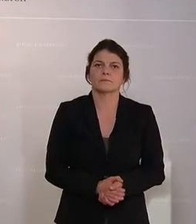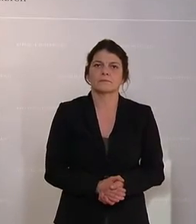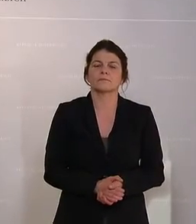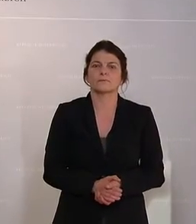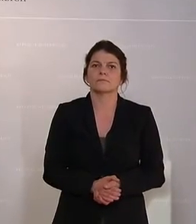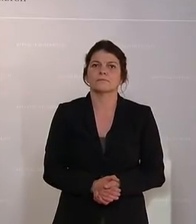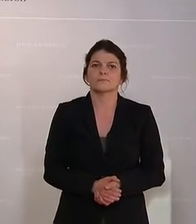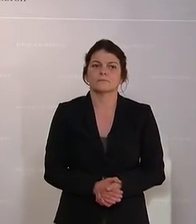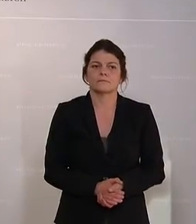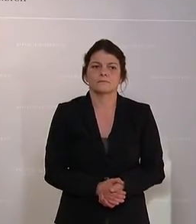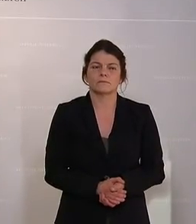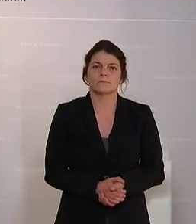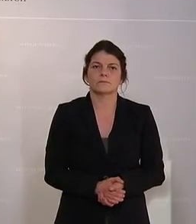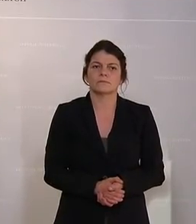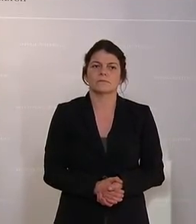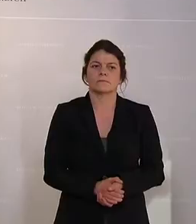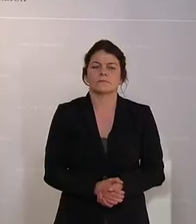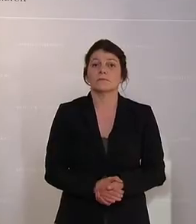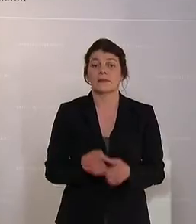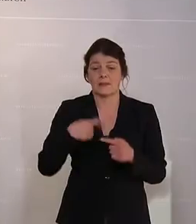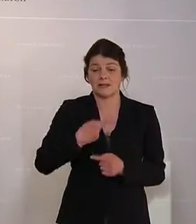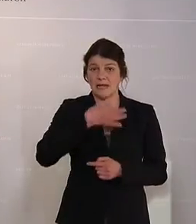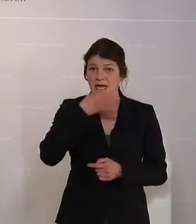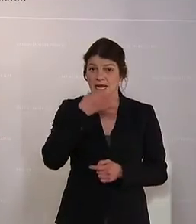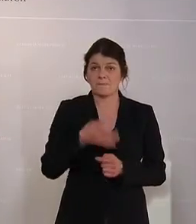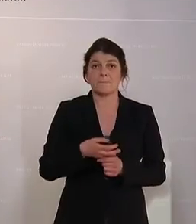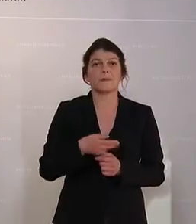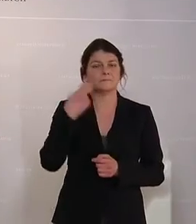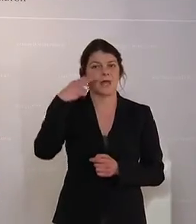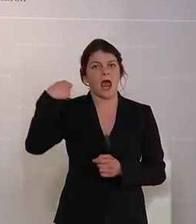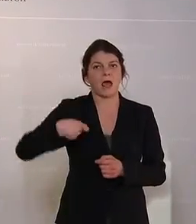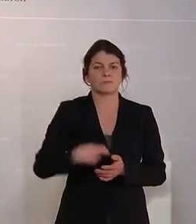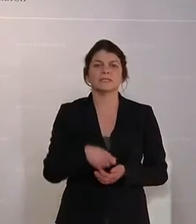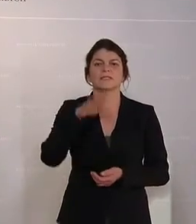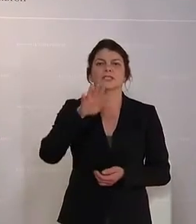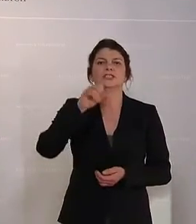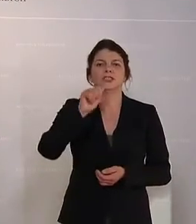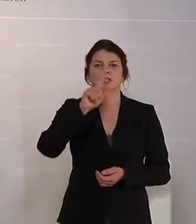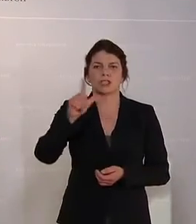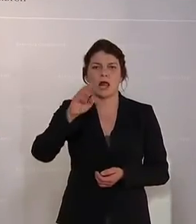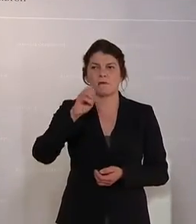So, der Gesundheitsminister mit einer Stellungnahme und er hat den heutigen Tag Revue passieren